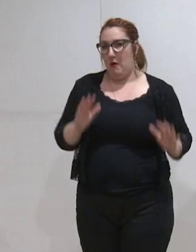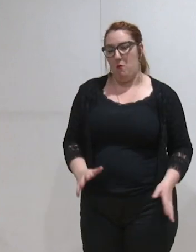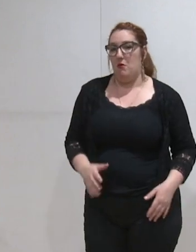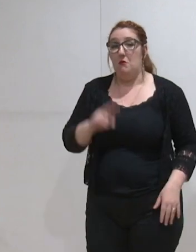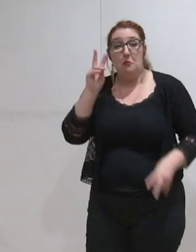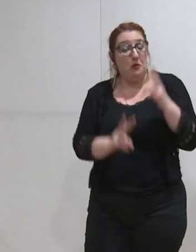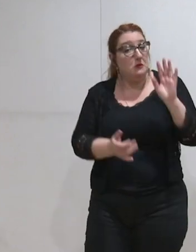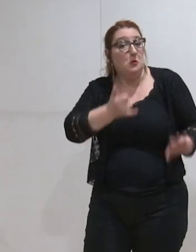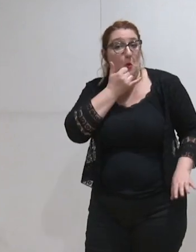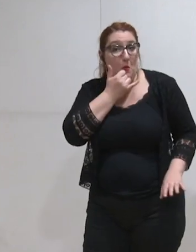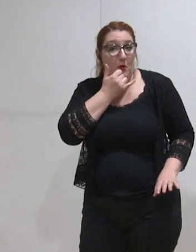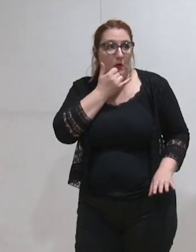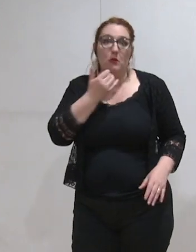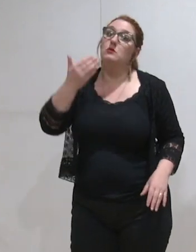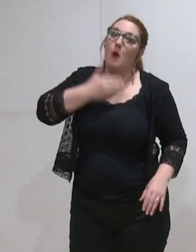malheureusement